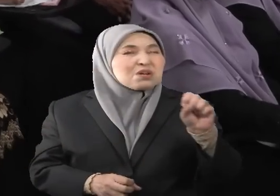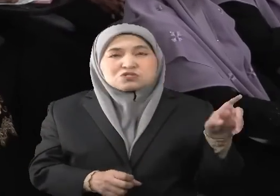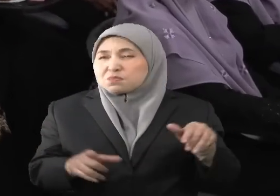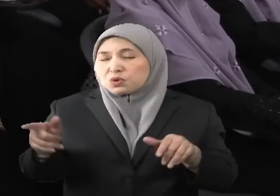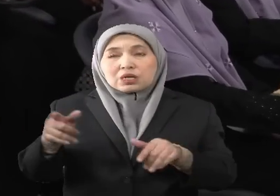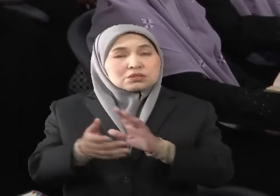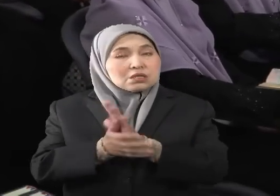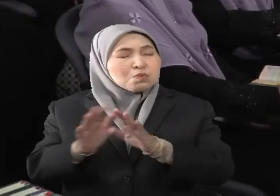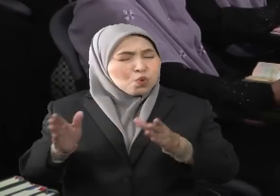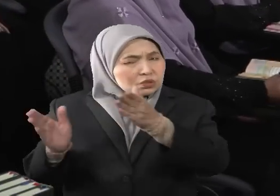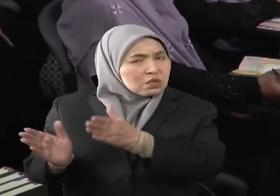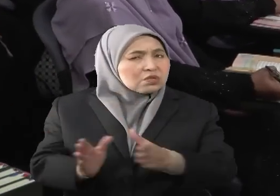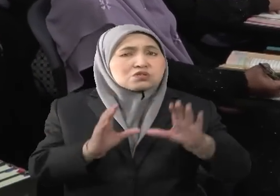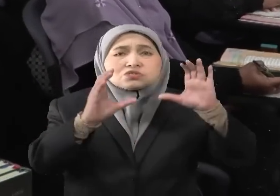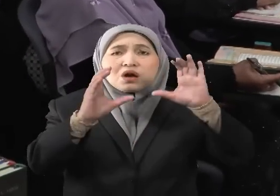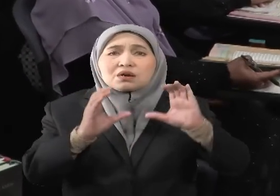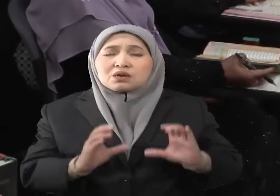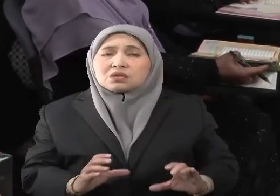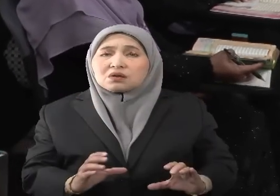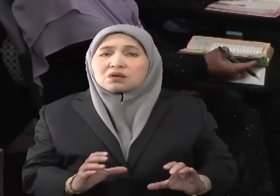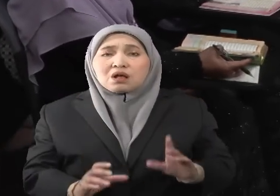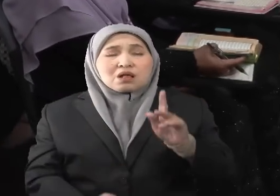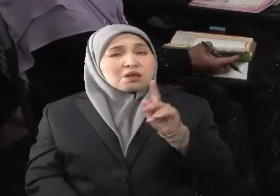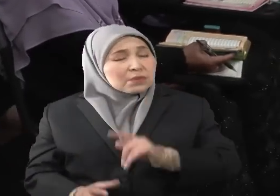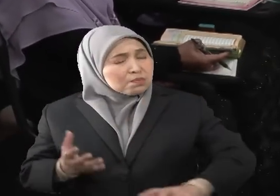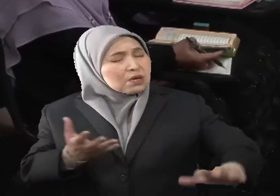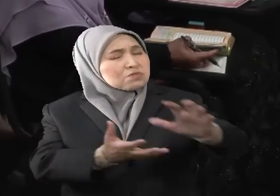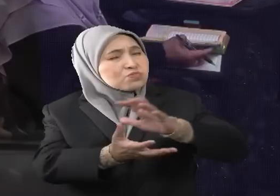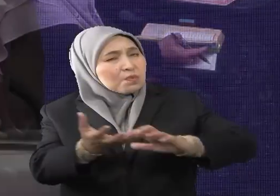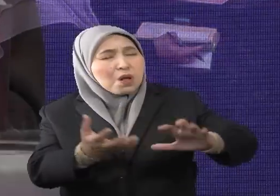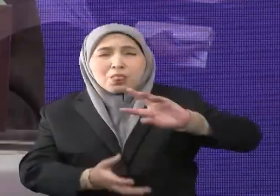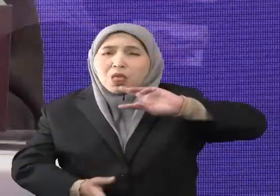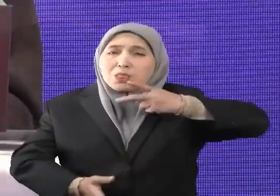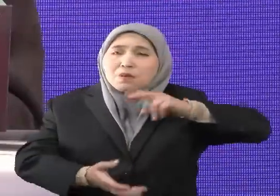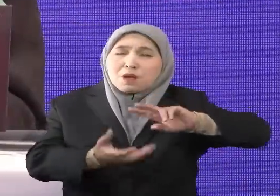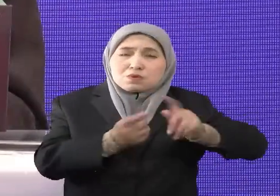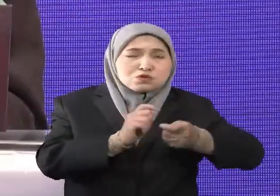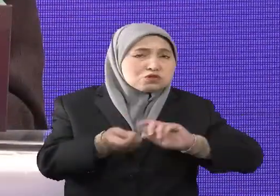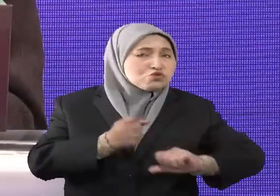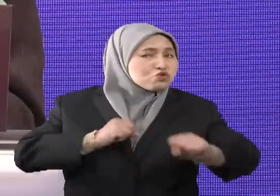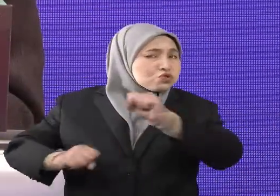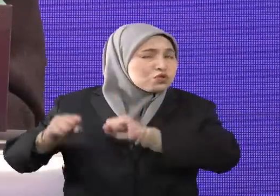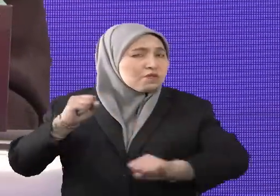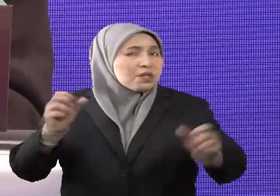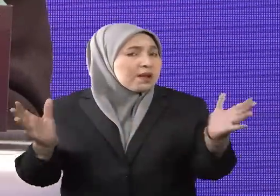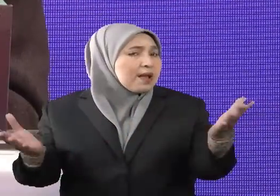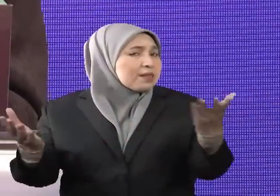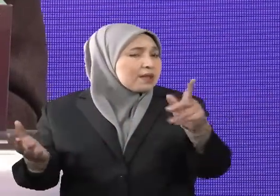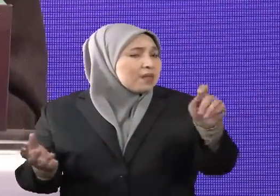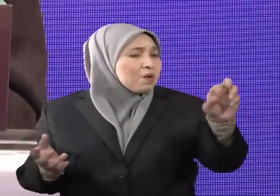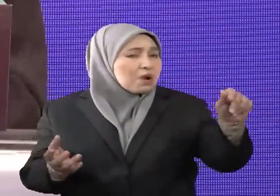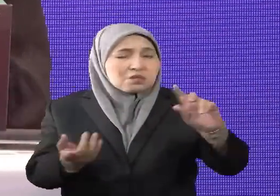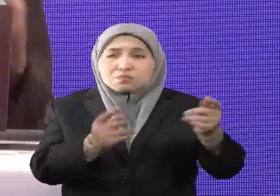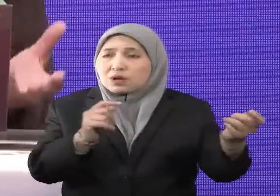mereka pembuat strategi kalau dia dan contoh sifat nabi yang kita Taurat sekian